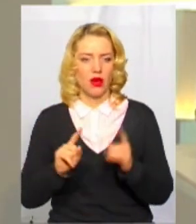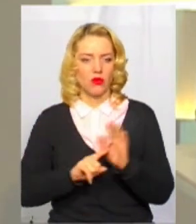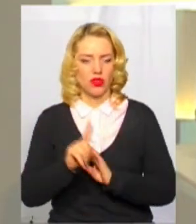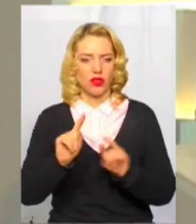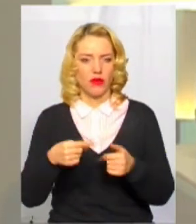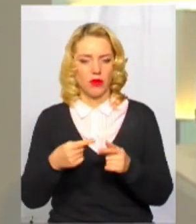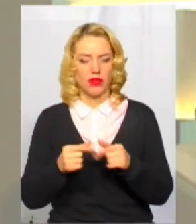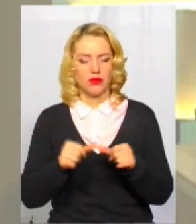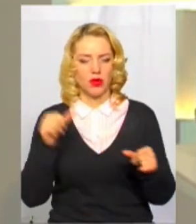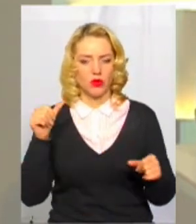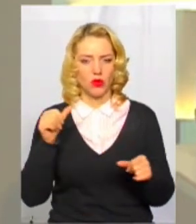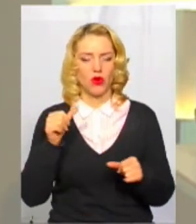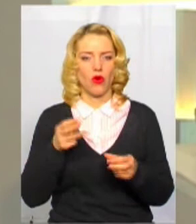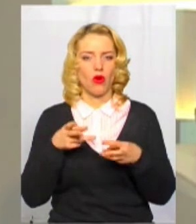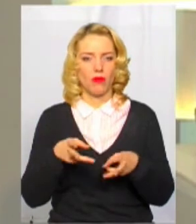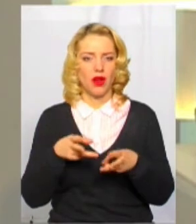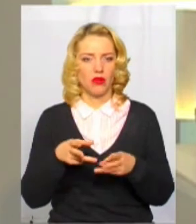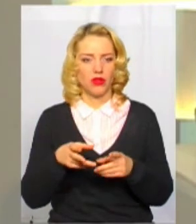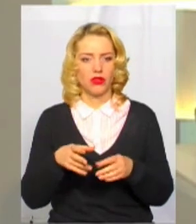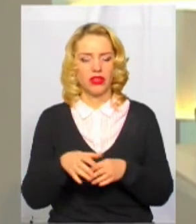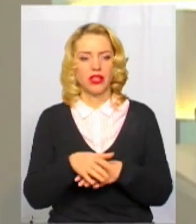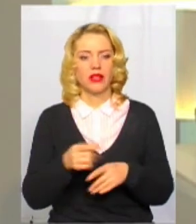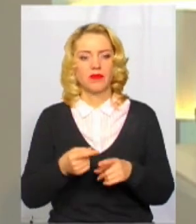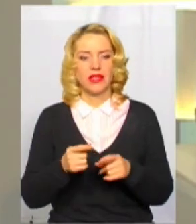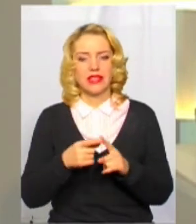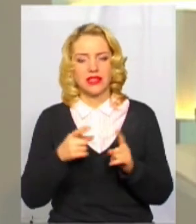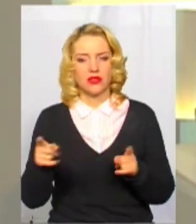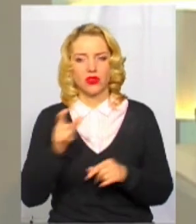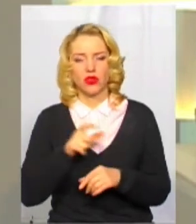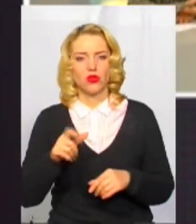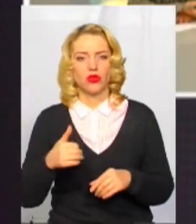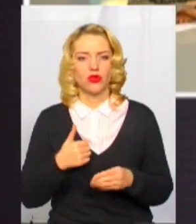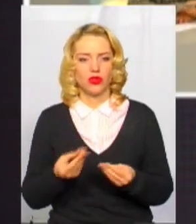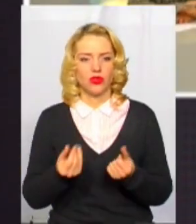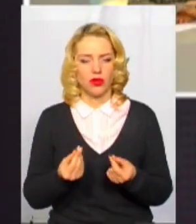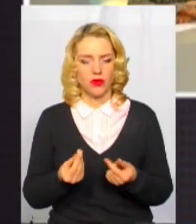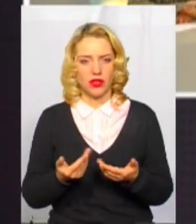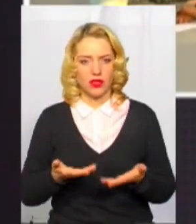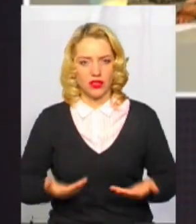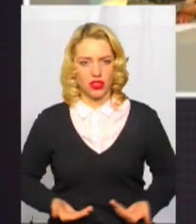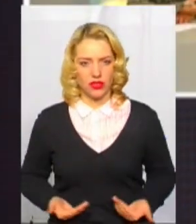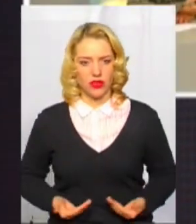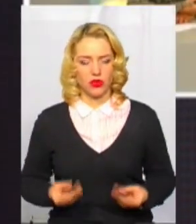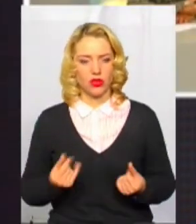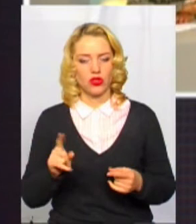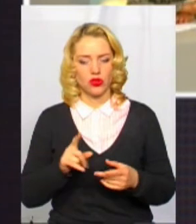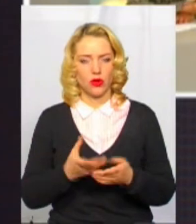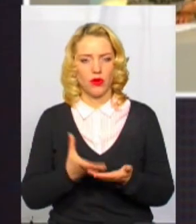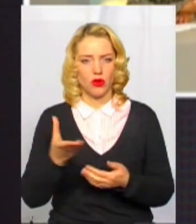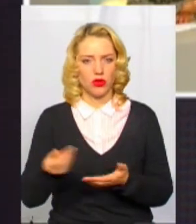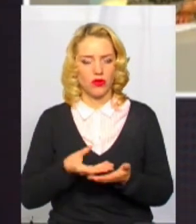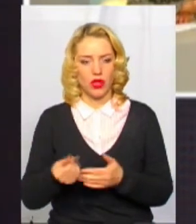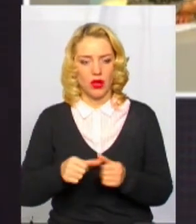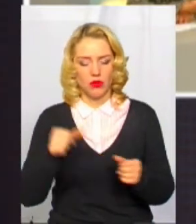з минулого опалювального сезону, все ж таки населення. Люди хотіли отримати кошти готівку для того, щоб розрахуватися. І в минулому році